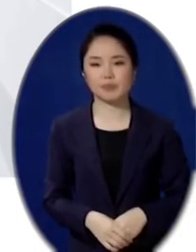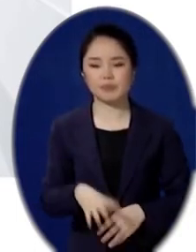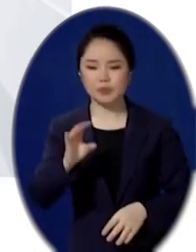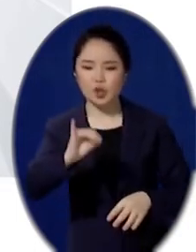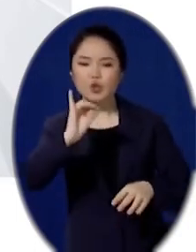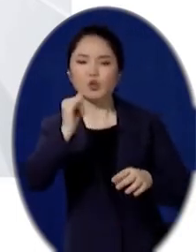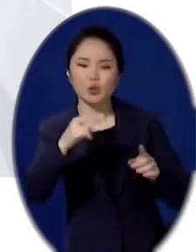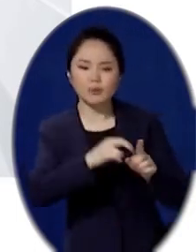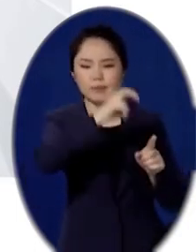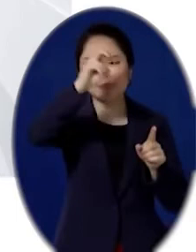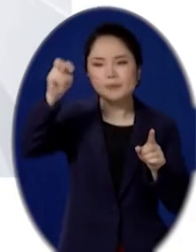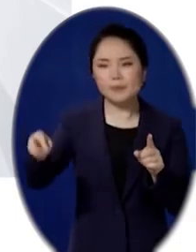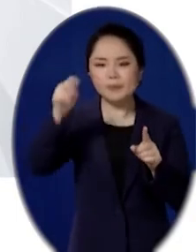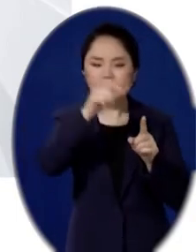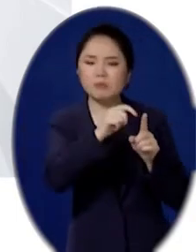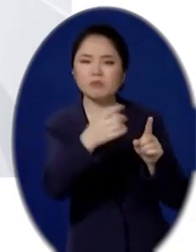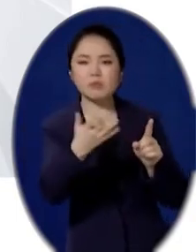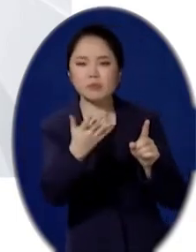авирч юунд дүүжлэгдсэн бэлээ?